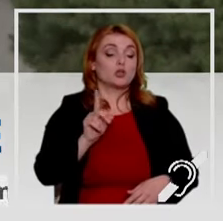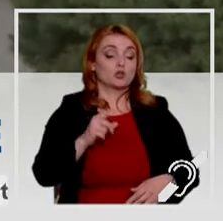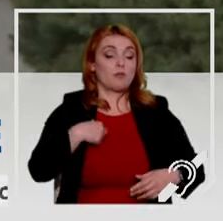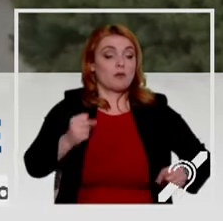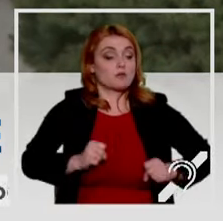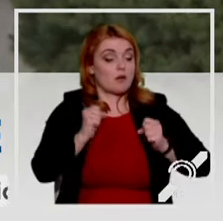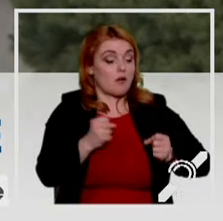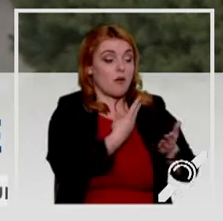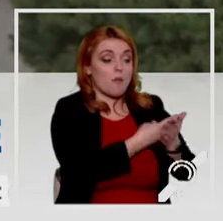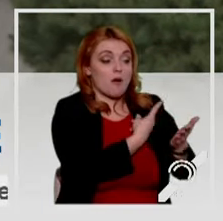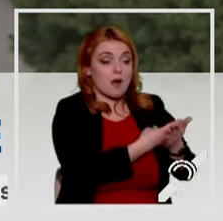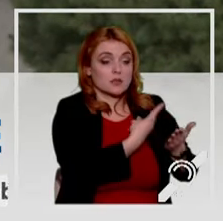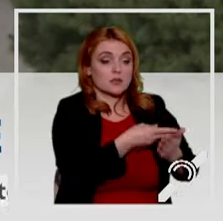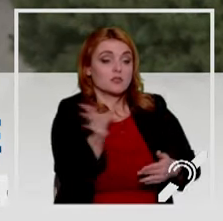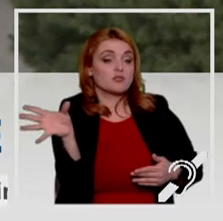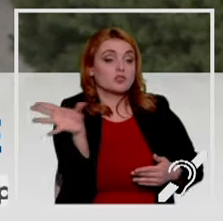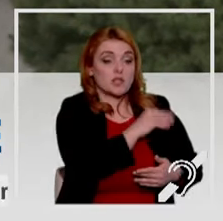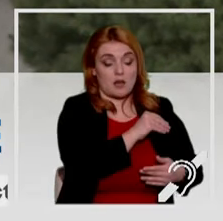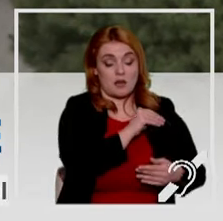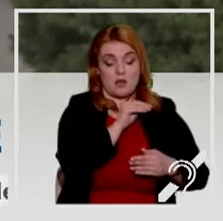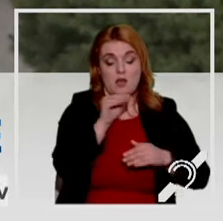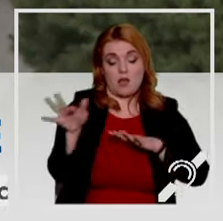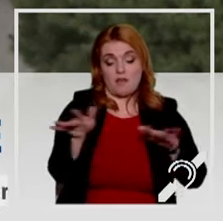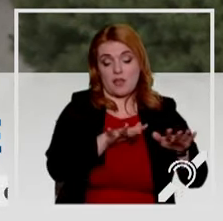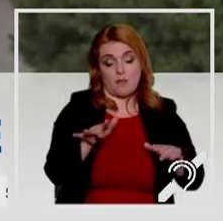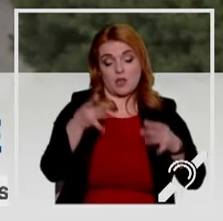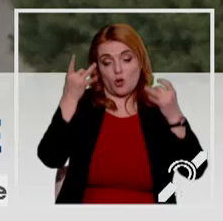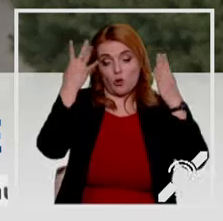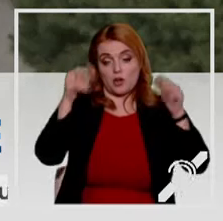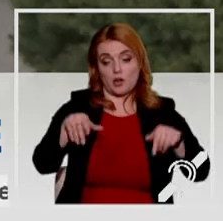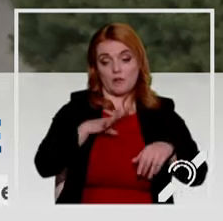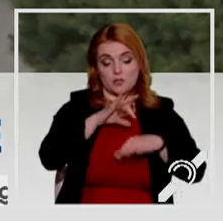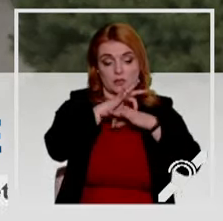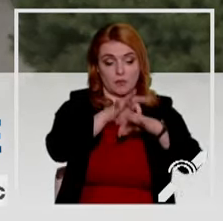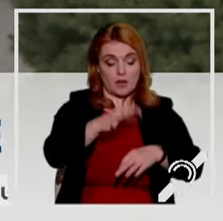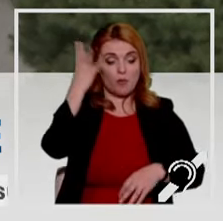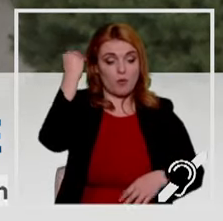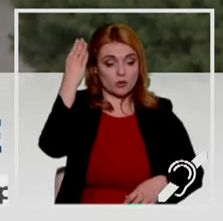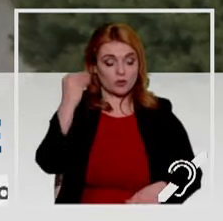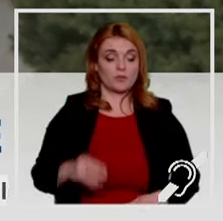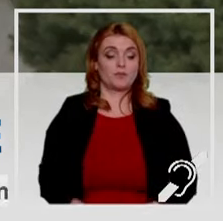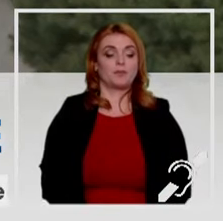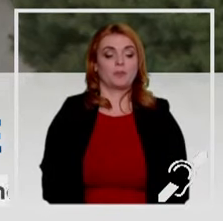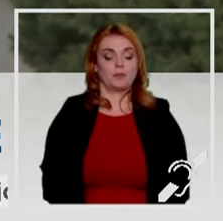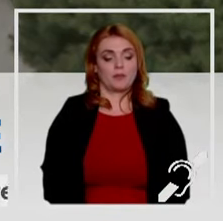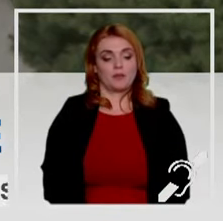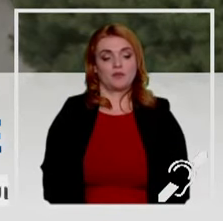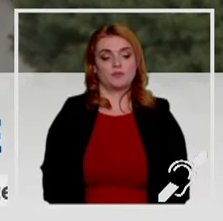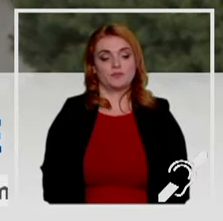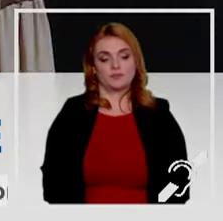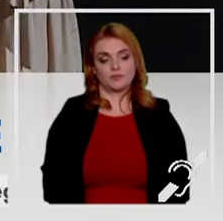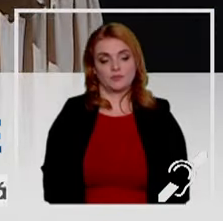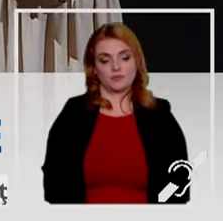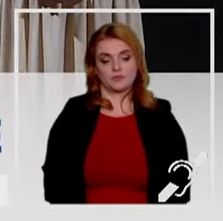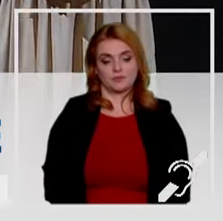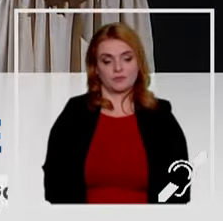premiu special pentru valorificarea culturii prin reportaje și interviuri despre reuniunea teatrelor naționale